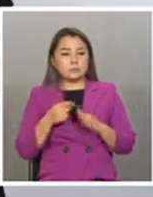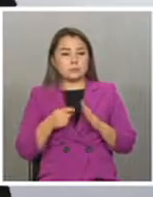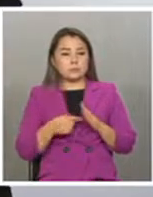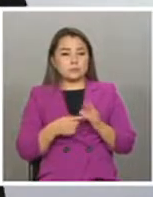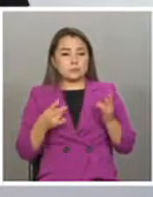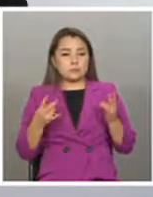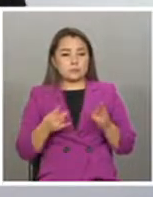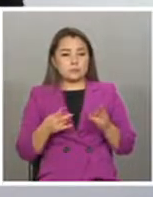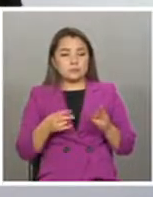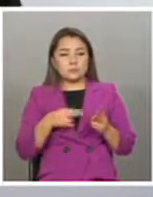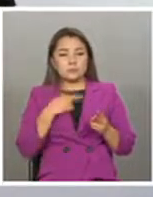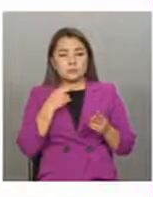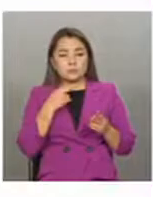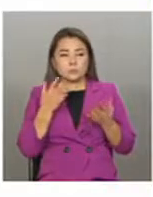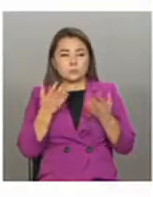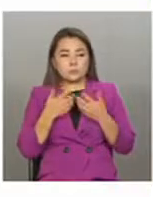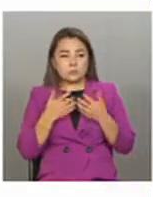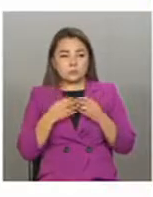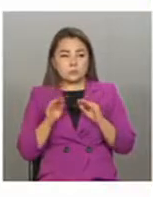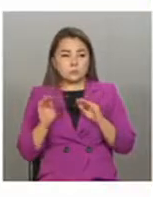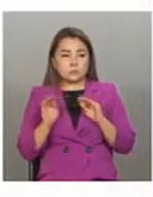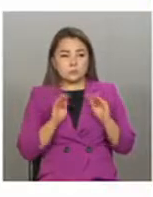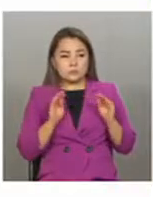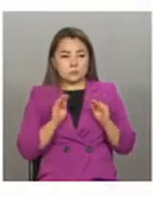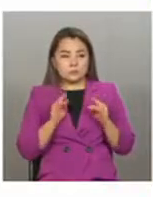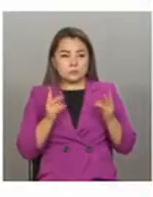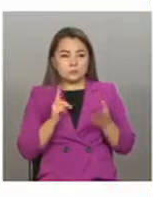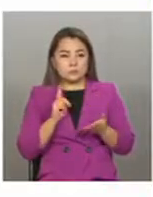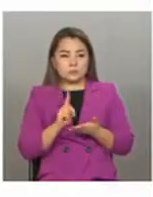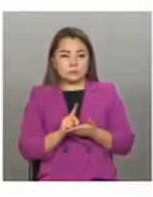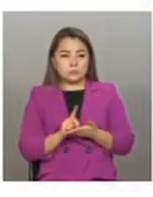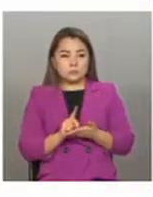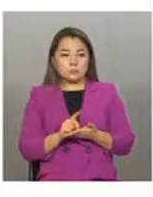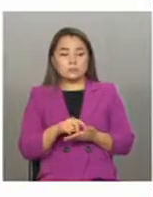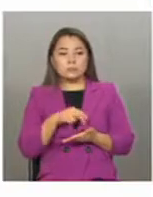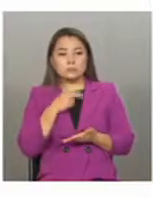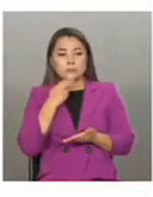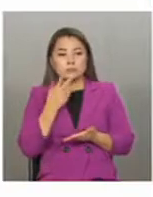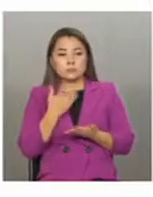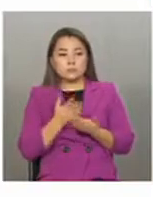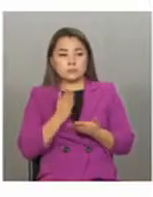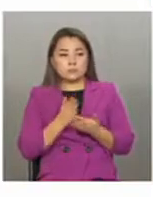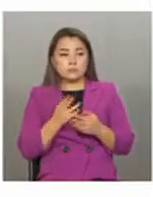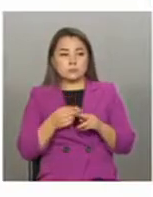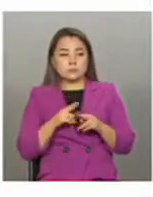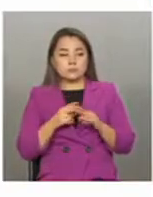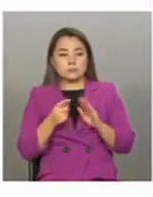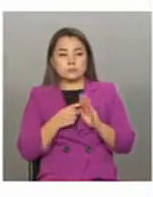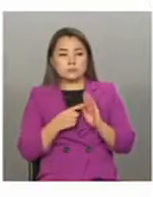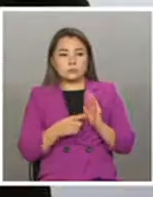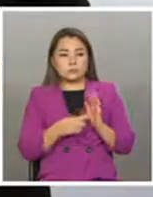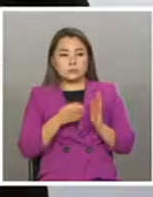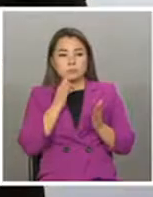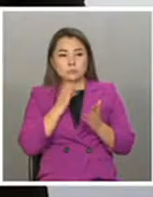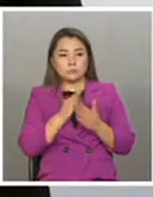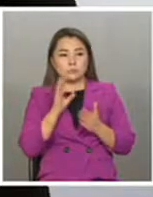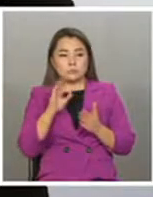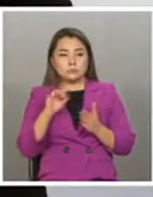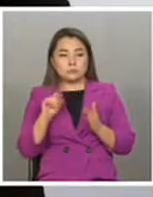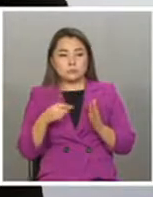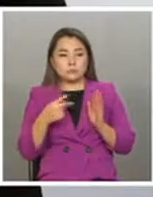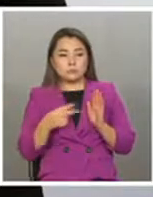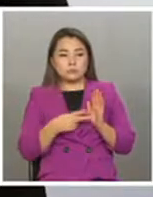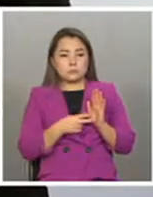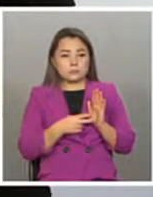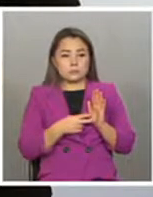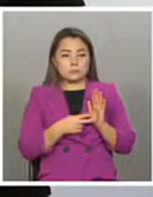Сонымен 7-ні 9-ға бөлеміз. Сонда байқап тұрсаңыздар, бұл бөлінденің мәні 0 бүтін және